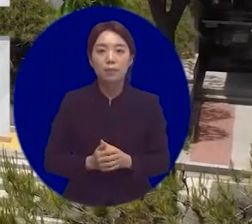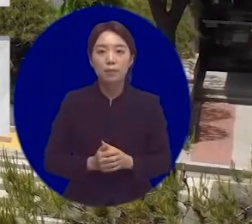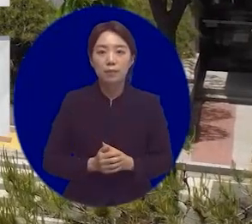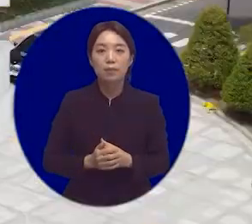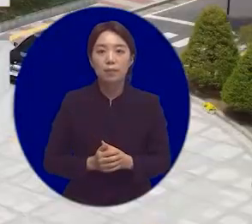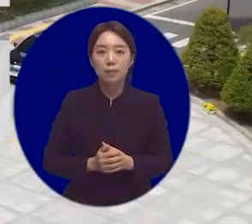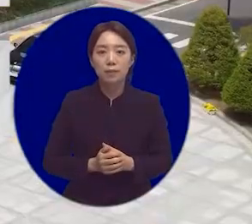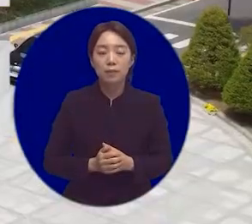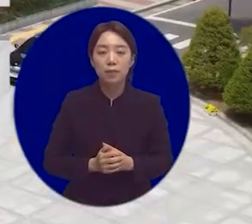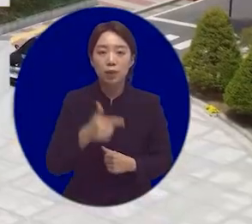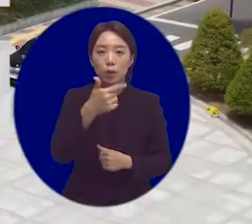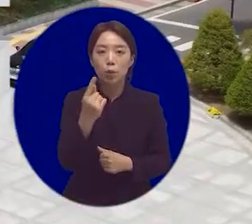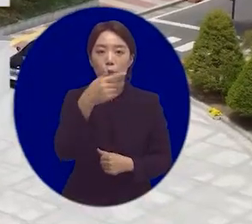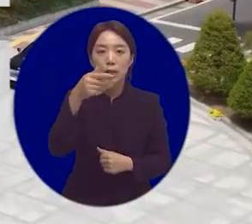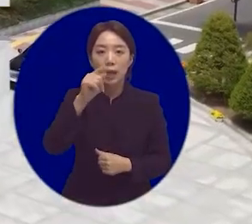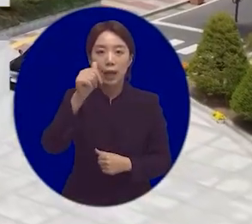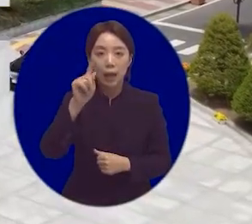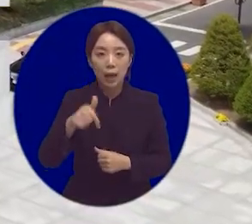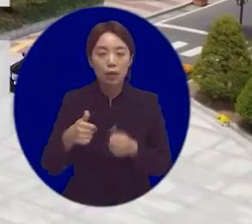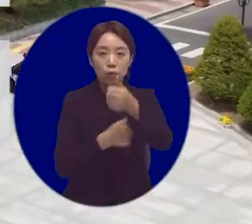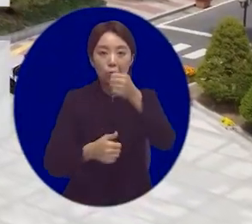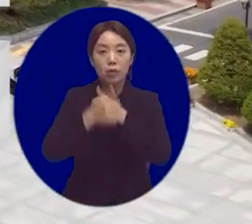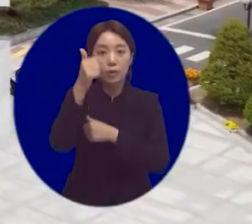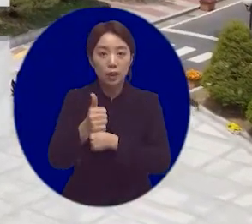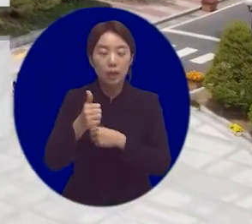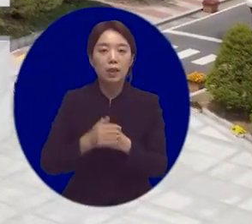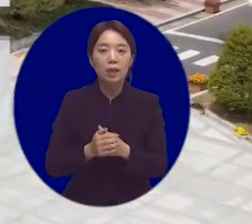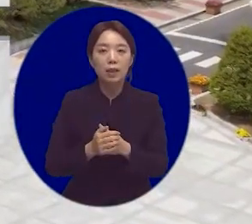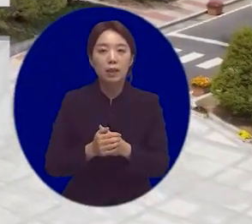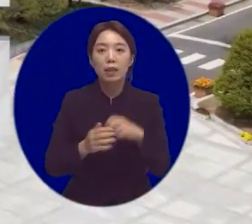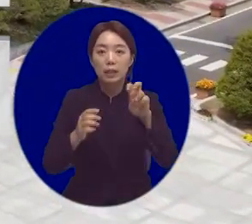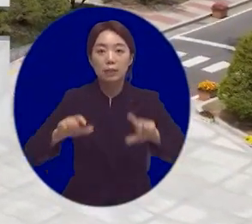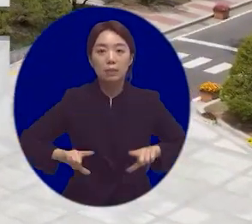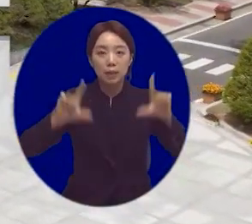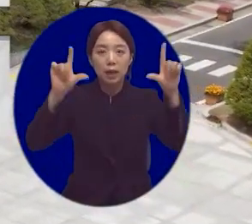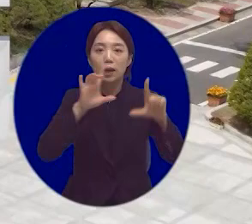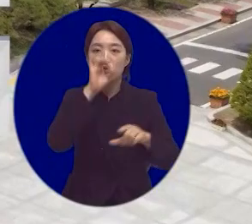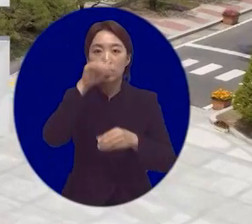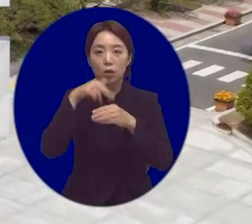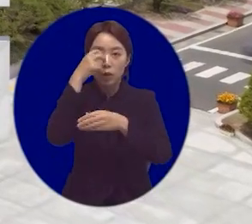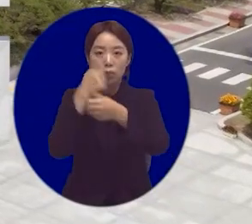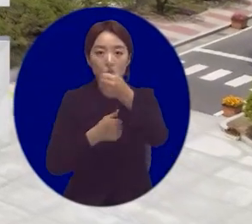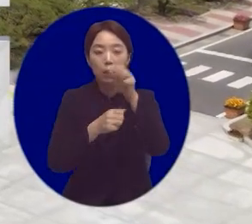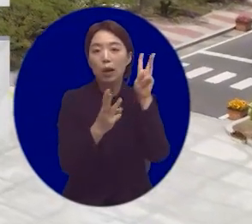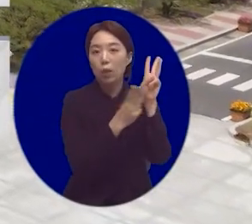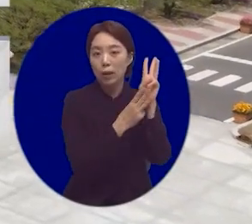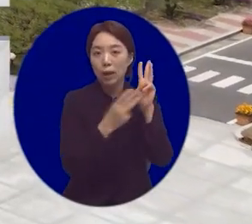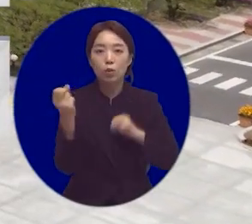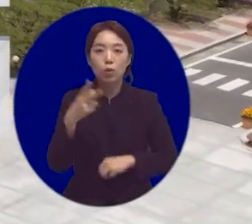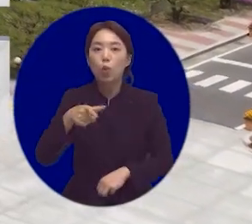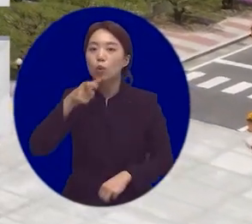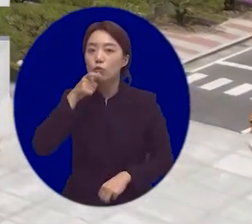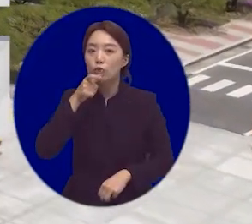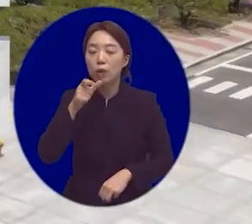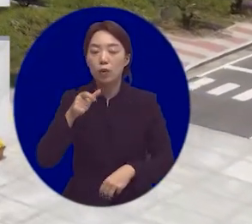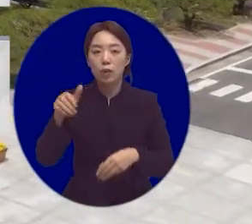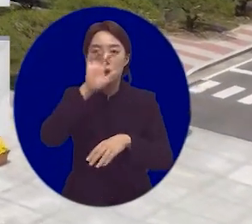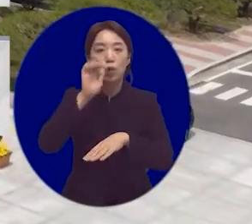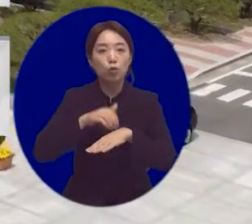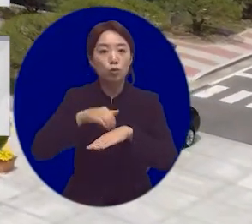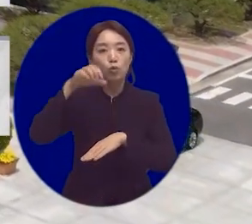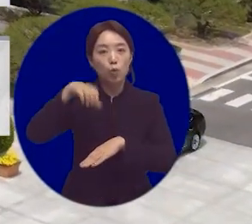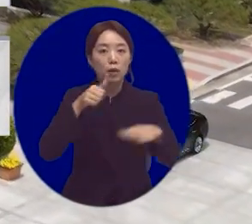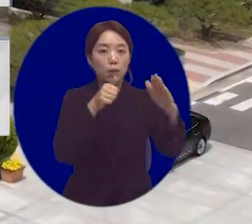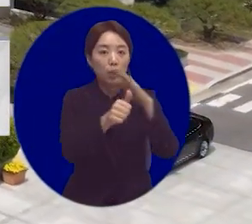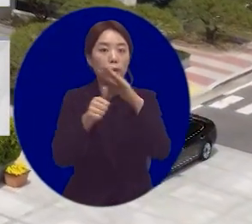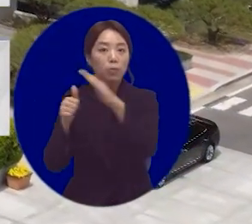다내겠습니다. 노태학 중앙선거관리위원회 위원장이 지난 20일 중앙선관위 관악청사와 수원선거연수원을